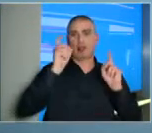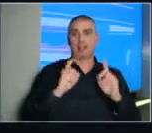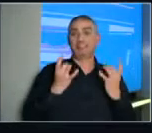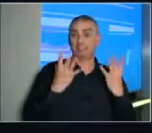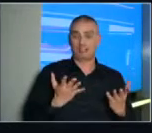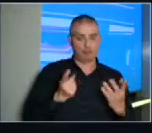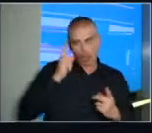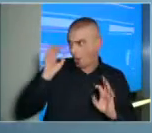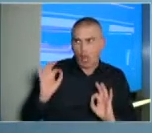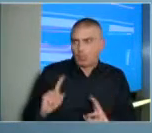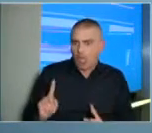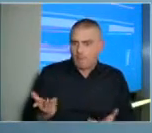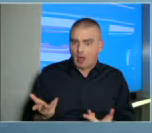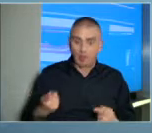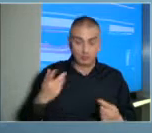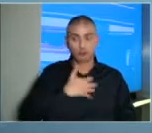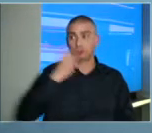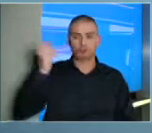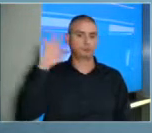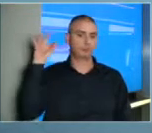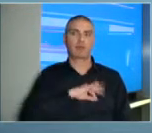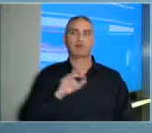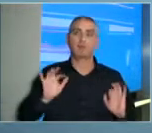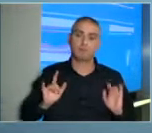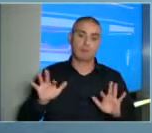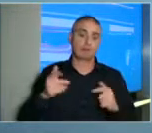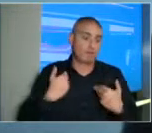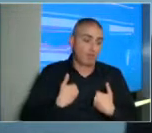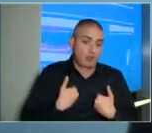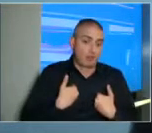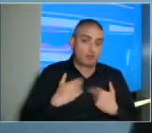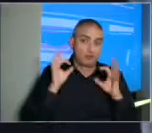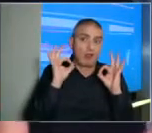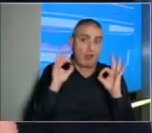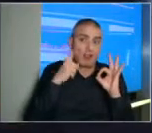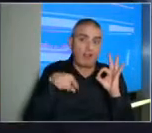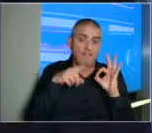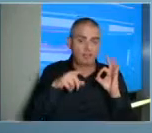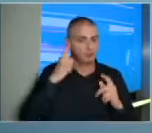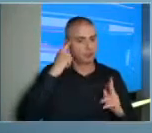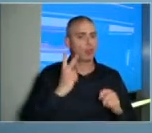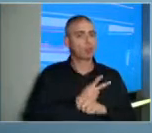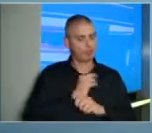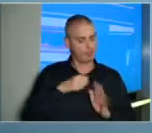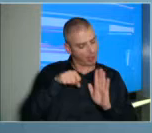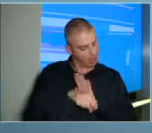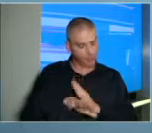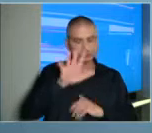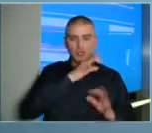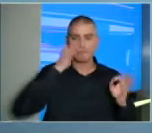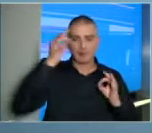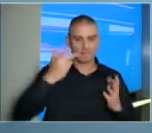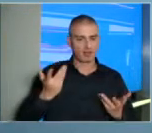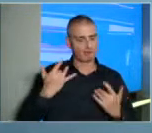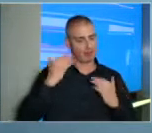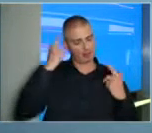טבעי. לא נורמלי שהטייקונים מרוויחים איזה מיליארדים ואנחנו אפס. נורמלי להשקיע בפריפריה